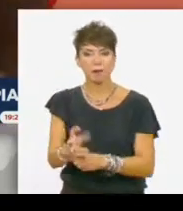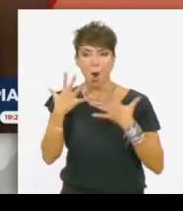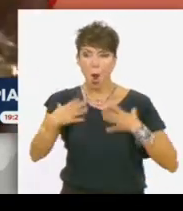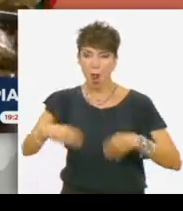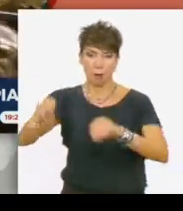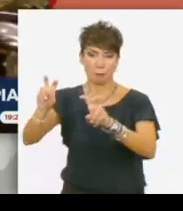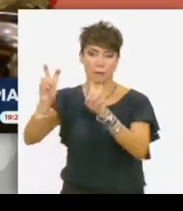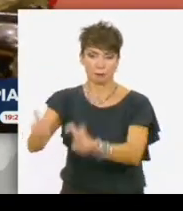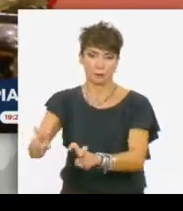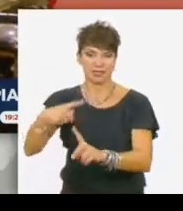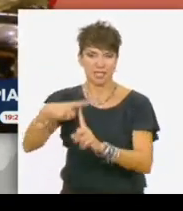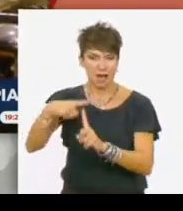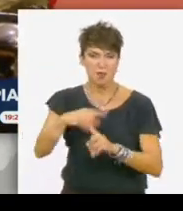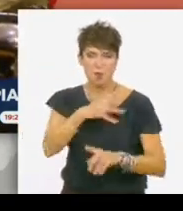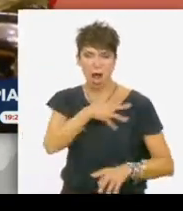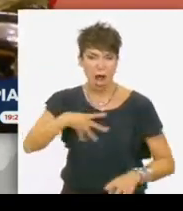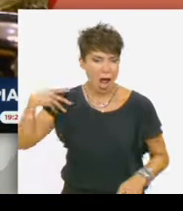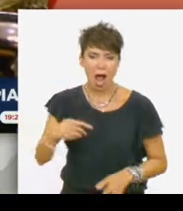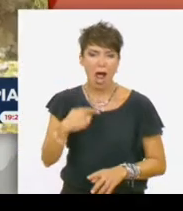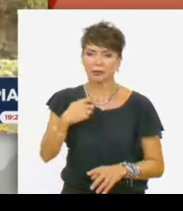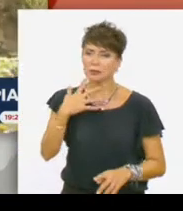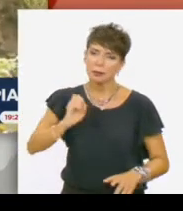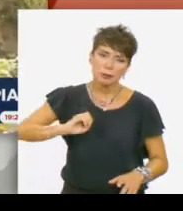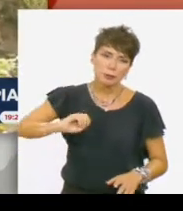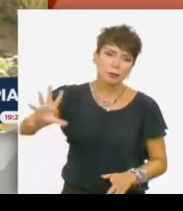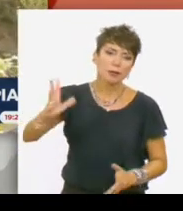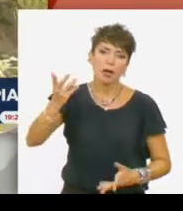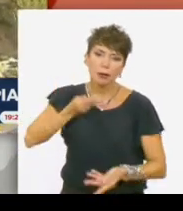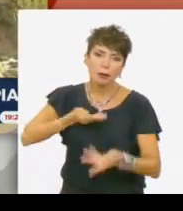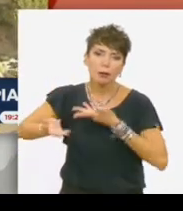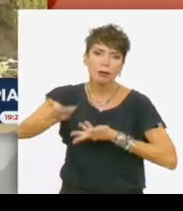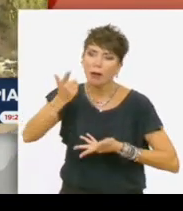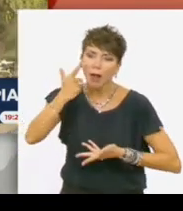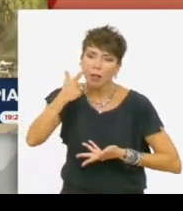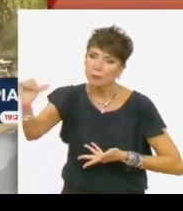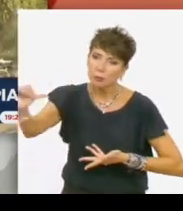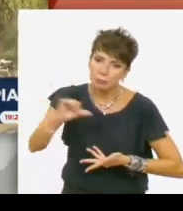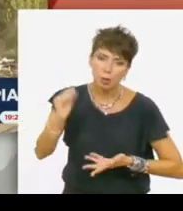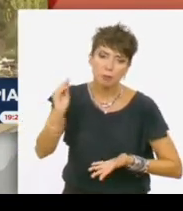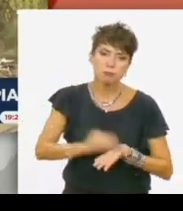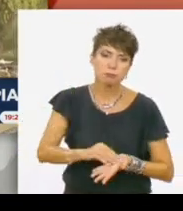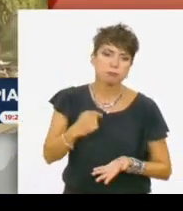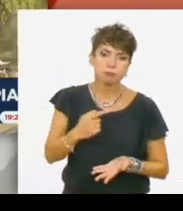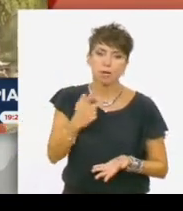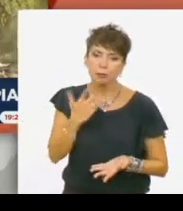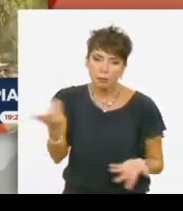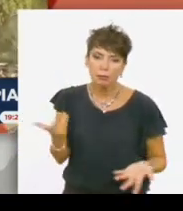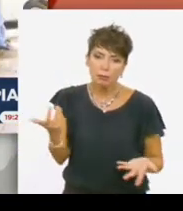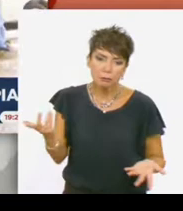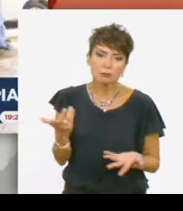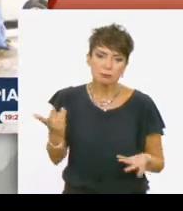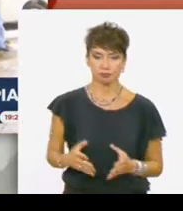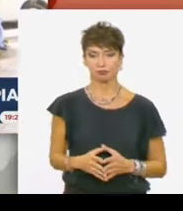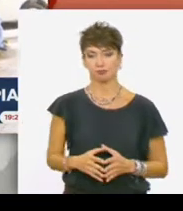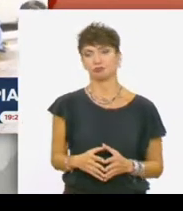είχε. Σταυρούς, αλυσίδες. Να σου δώσω του λόγου και εγώ ότι μπορώ να σου δώσω του λόγου για να το απεξέλθεις. Εντάξει, ρε, μου λέει, αδερφός μου είσαι, θα μου δώσεις.